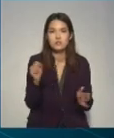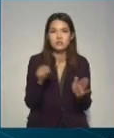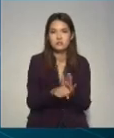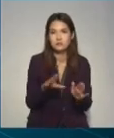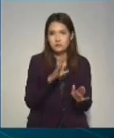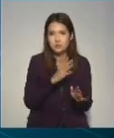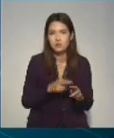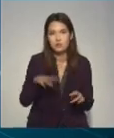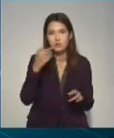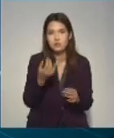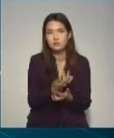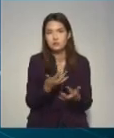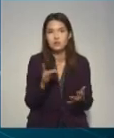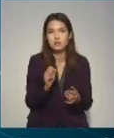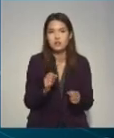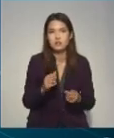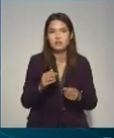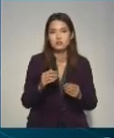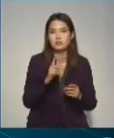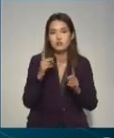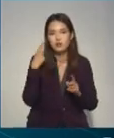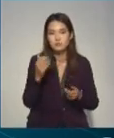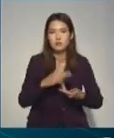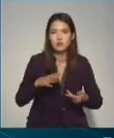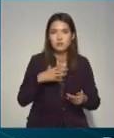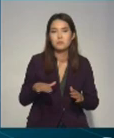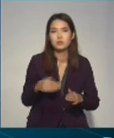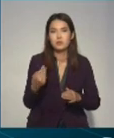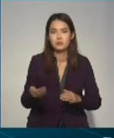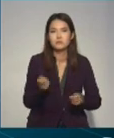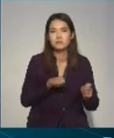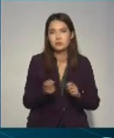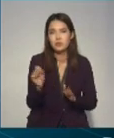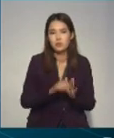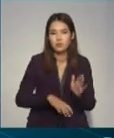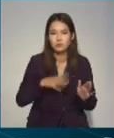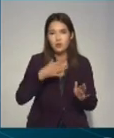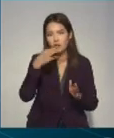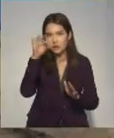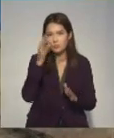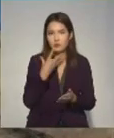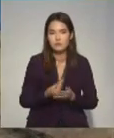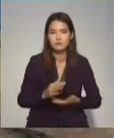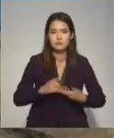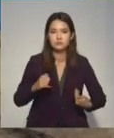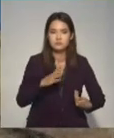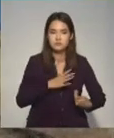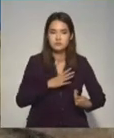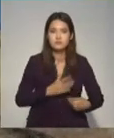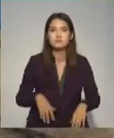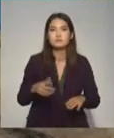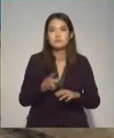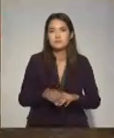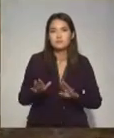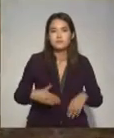Менің жігітім оны бірнеше рет сабырға шақырды, сосын шыдамай пышақтап тастады. Артынша өзі полицияны шақыртты. 8 жылдан бері